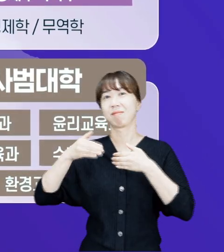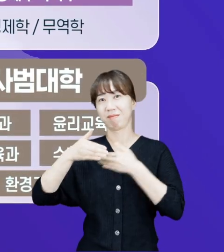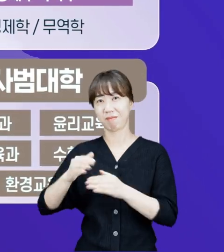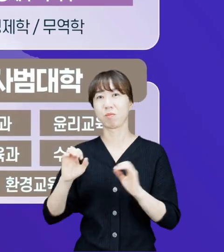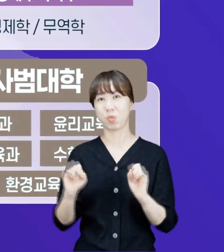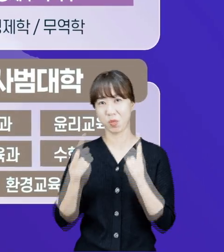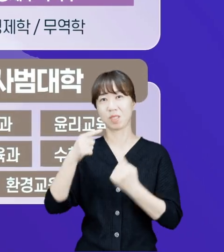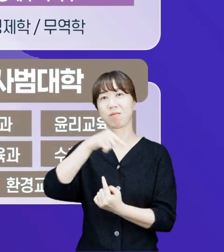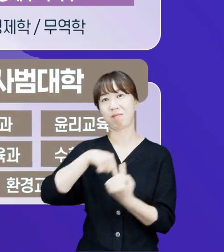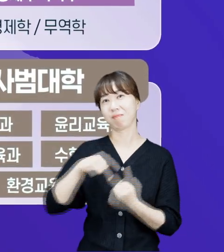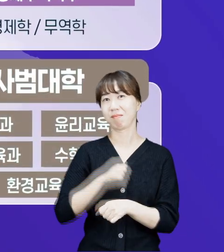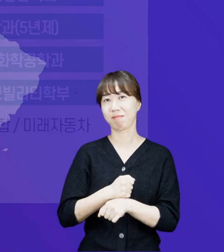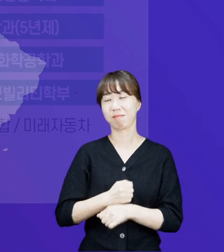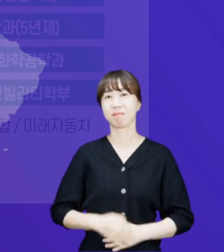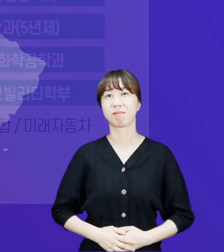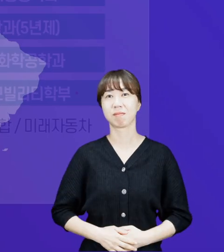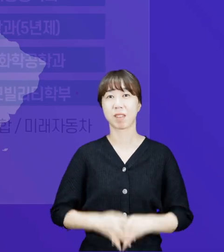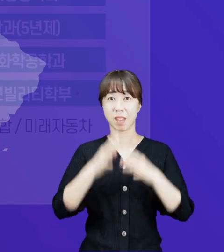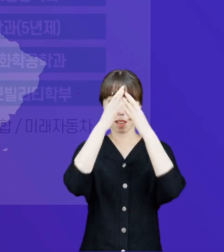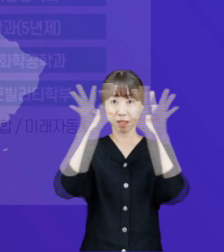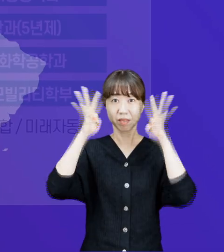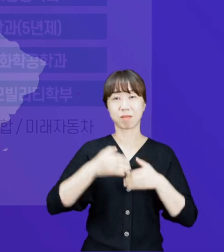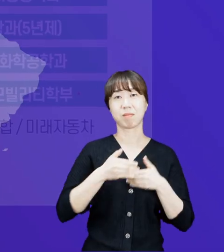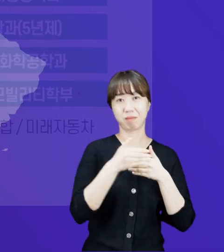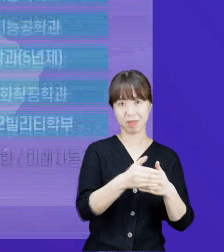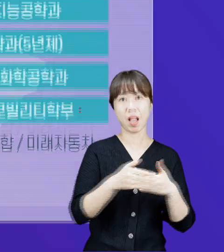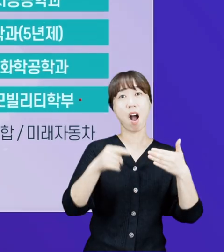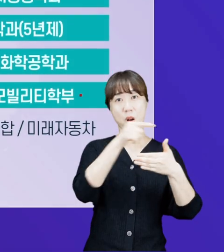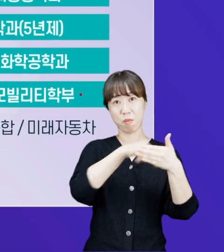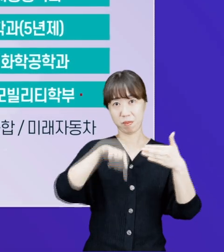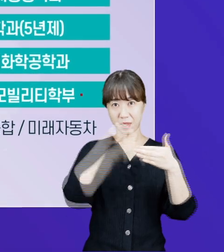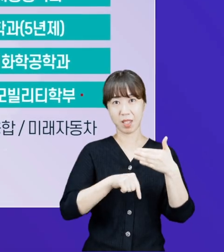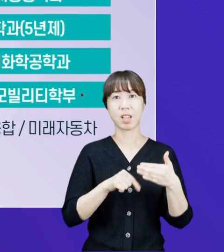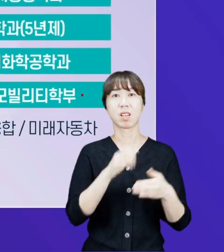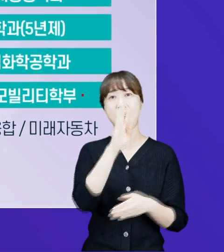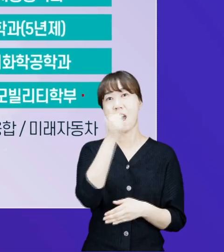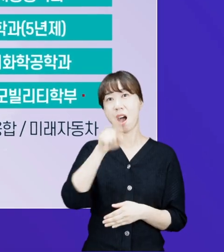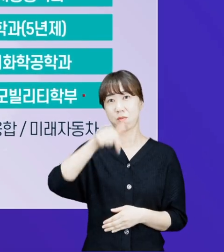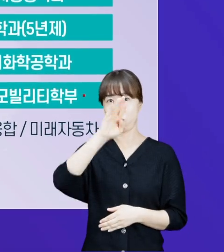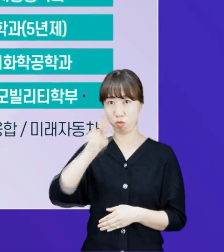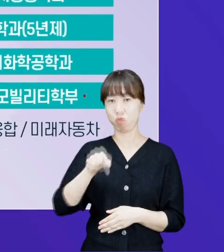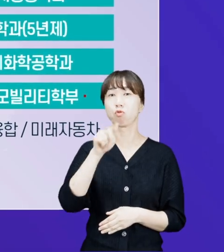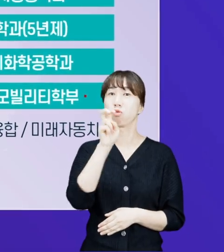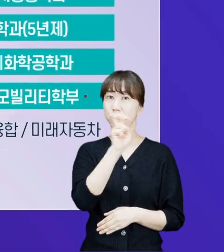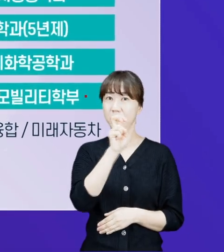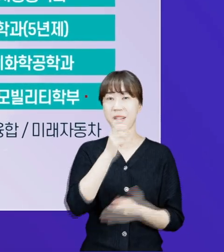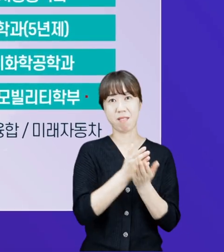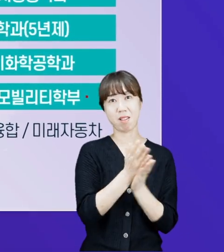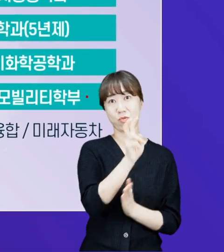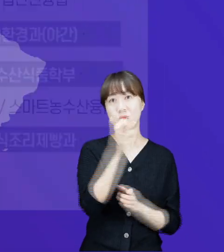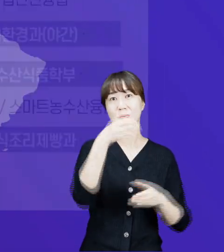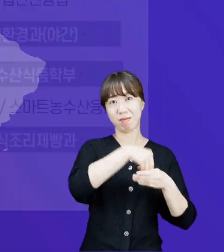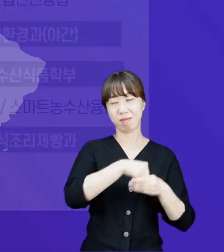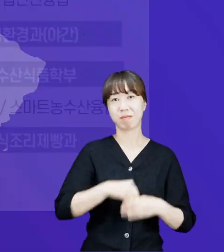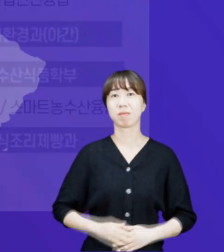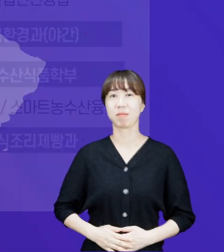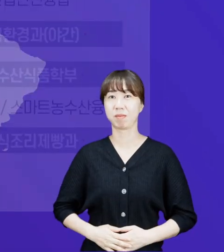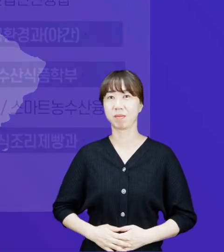전문학사과정을 동시에 운영합니다. 4년제 학사과정은 9개의 단과대학에 20개 학부 20개의 학과를 운영합니다.